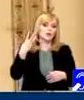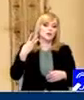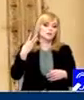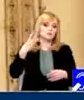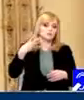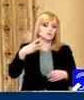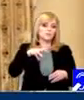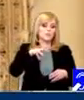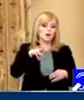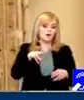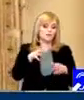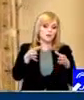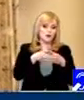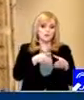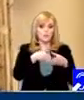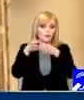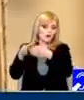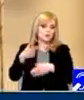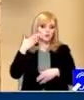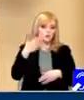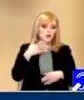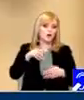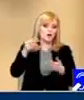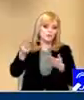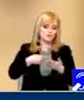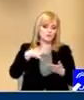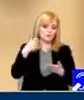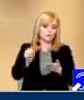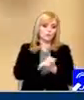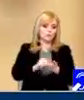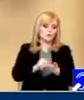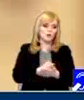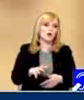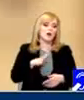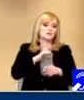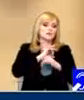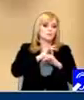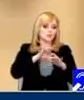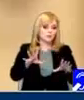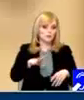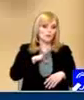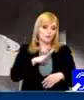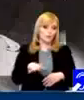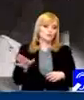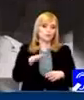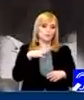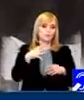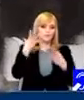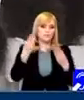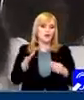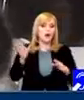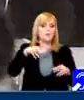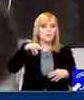din Basarabia a plecat la Iași și a prezentat regelui actul unirii. Toate momentele și atmosfera de sărbătoare au fost prezentate pe larg de presa vremii. Ulterior,